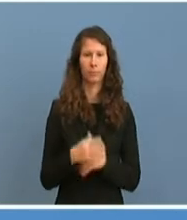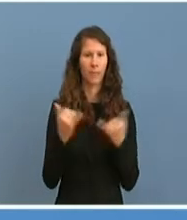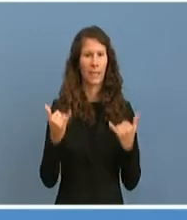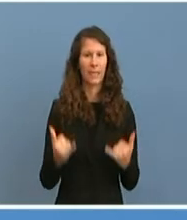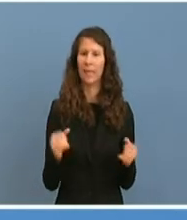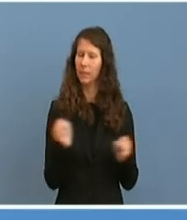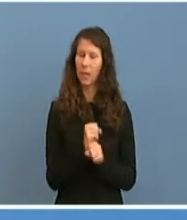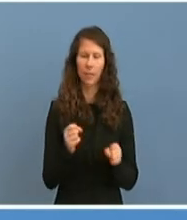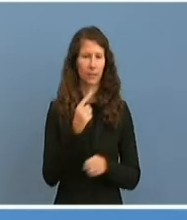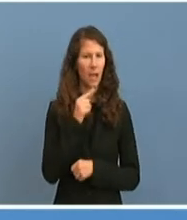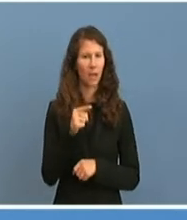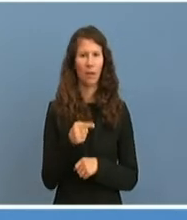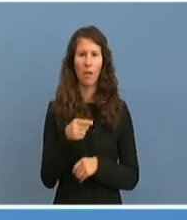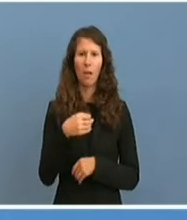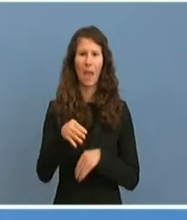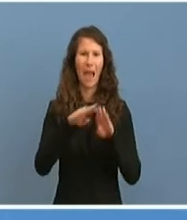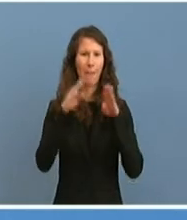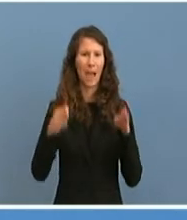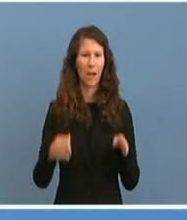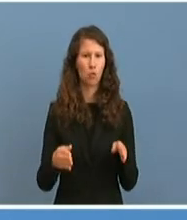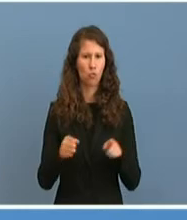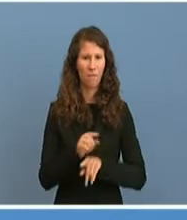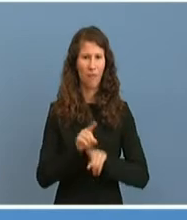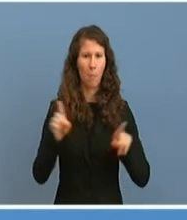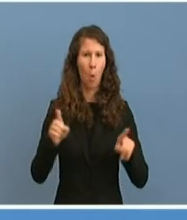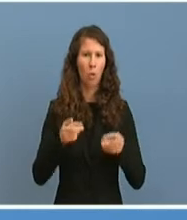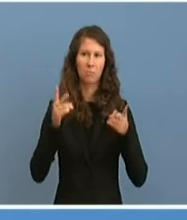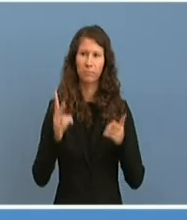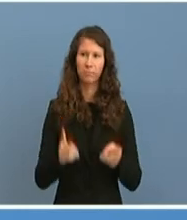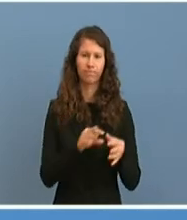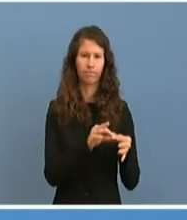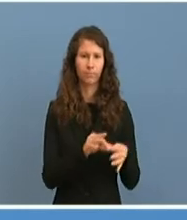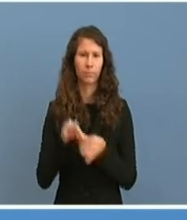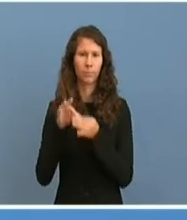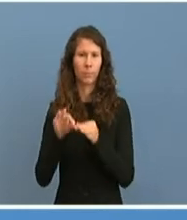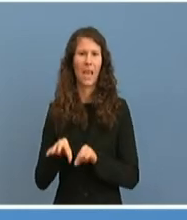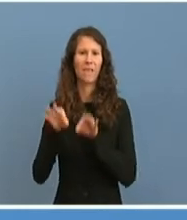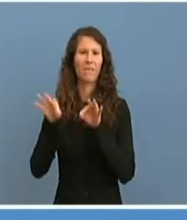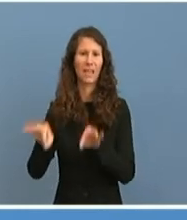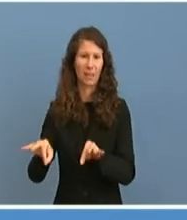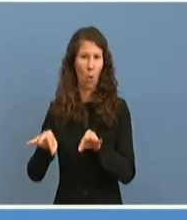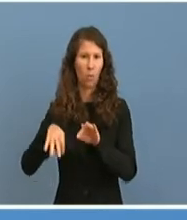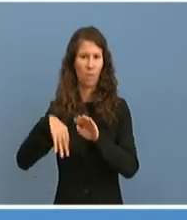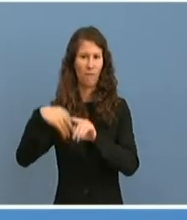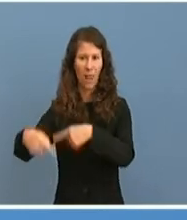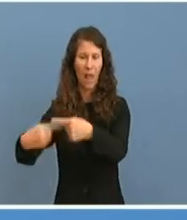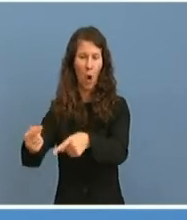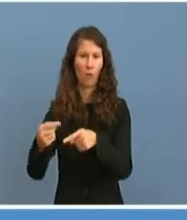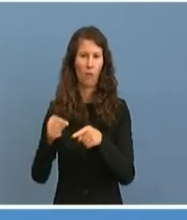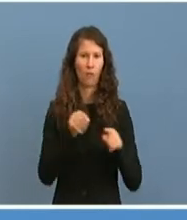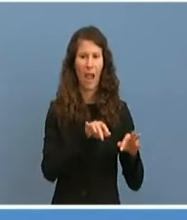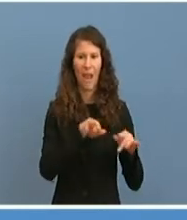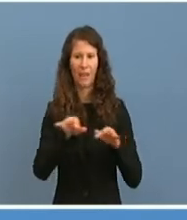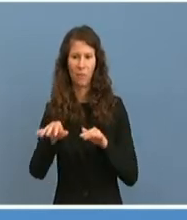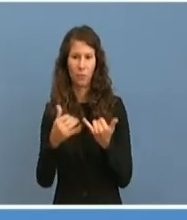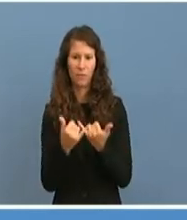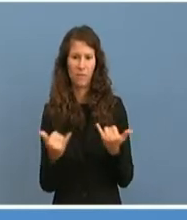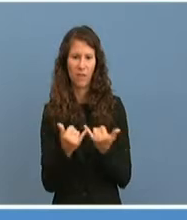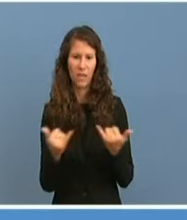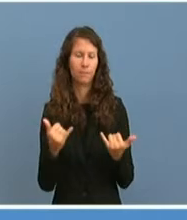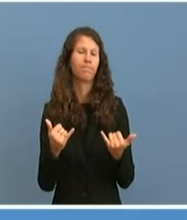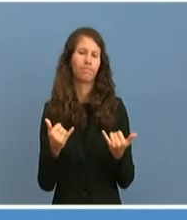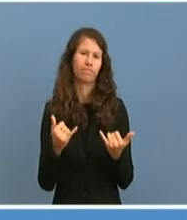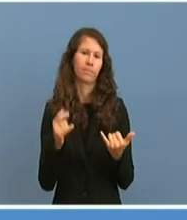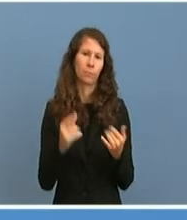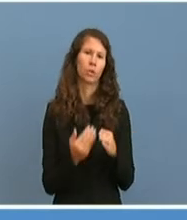dieses Beherbergungsverbot tatsächlich dann auf das Infektionsgeschehen auswirkt. Das lässt sich dann in der Regel